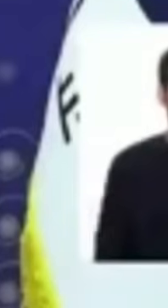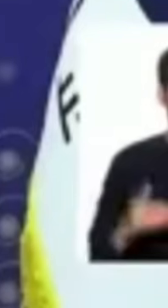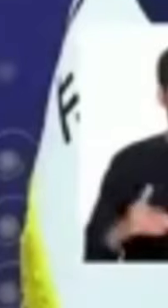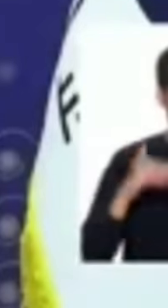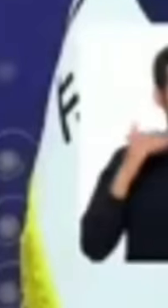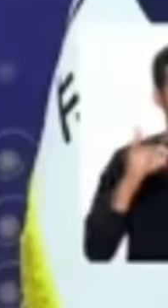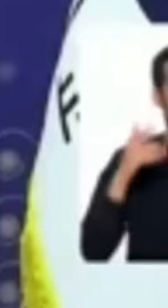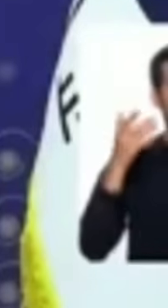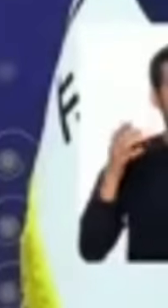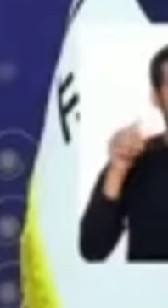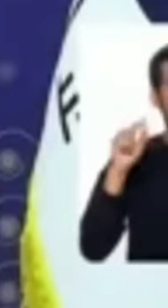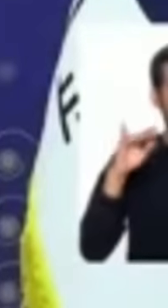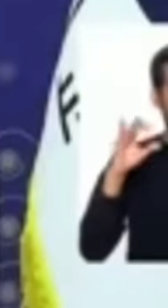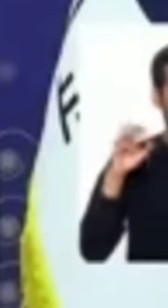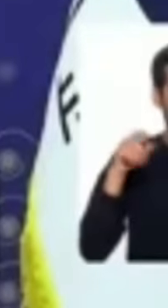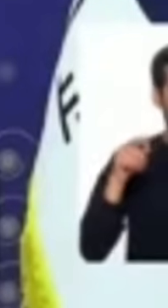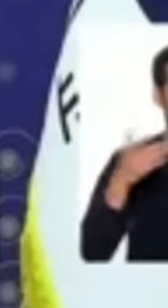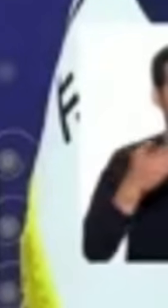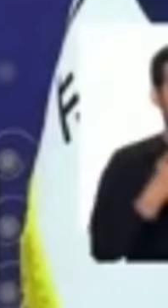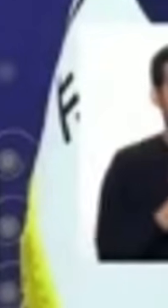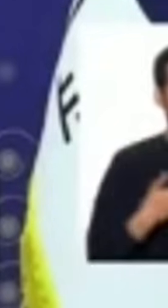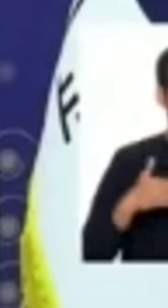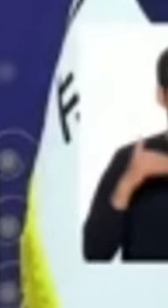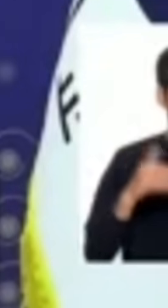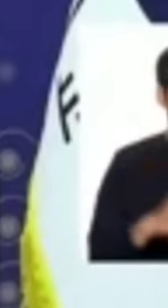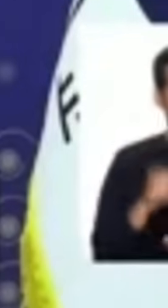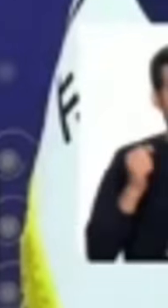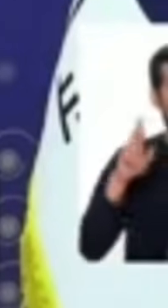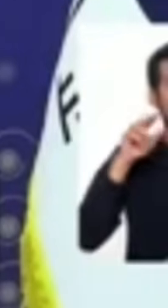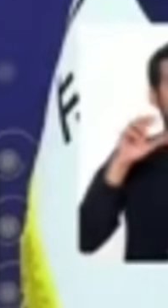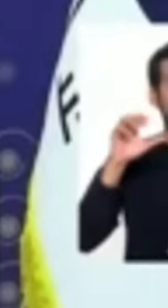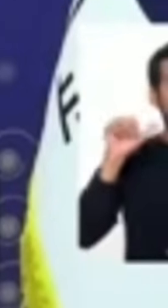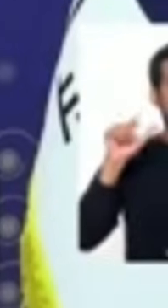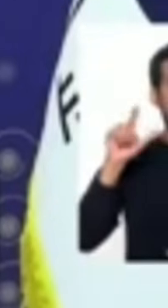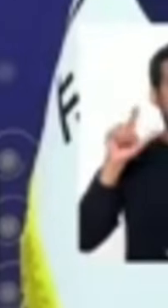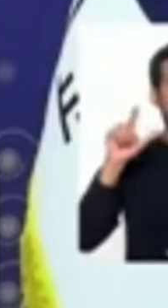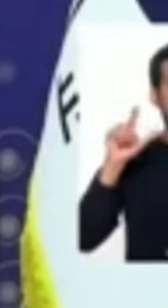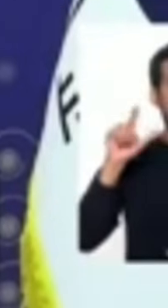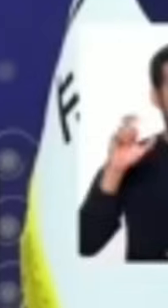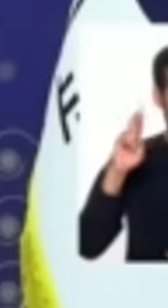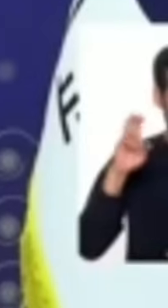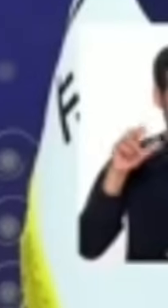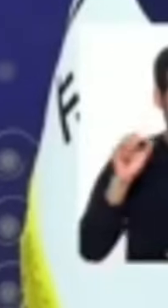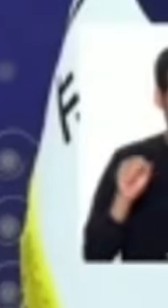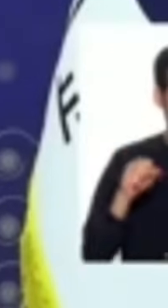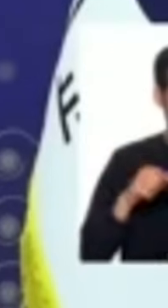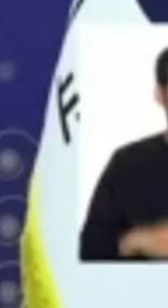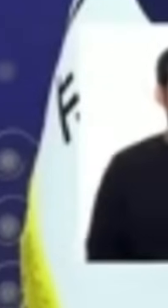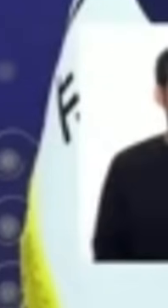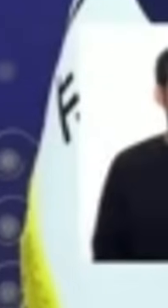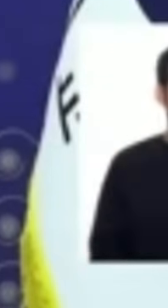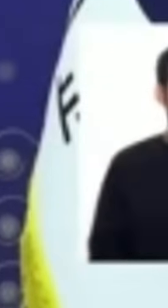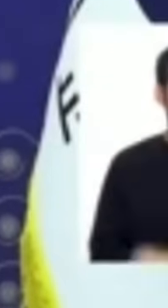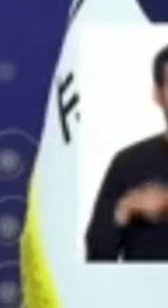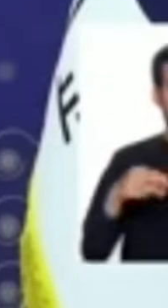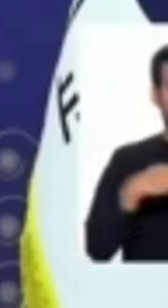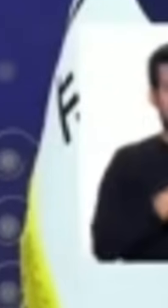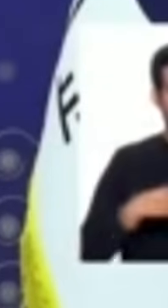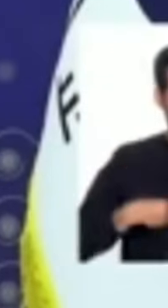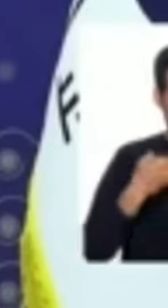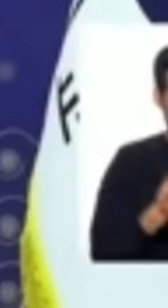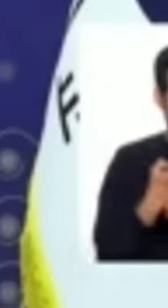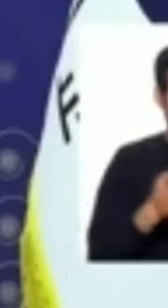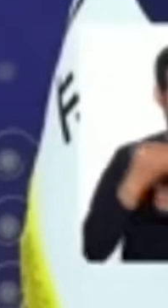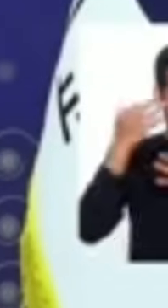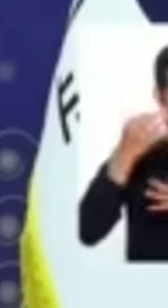Matthews, 통상관광부 장관님, Alex Contreras, 경제재정부 장관님, 친애하는